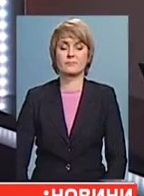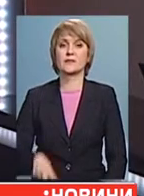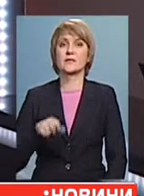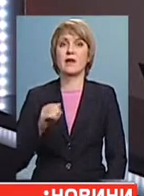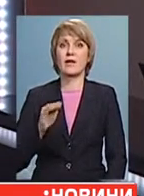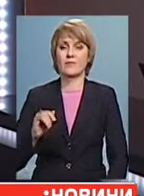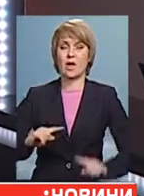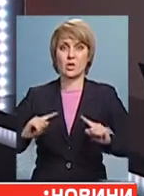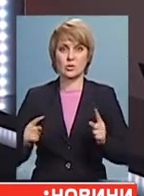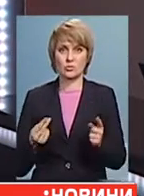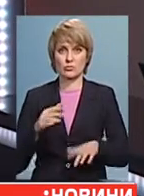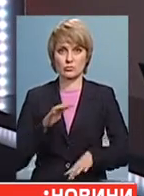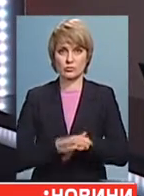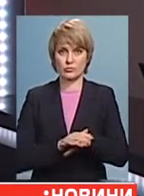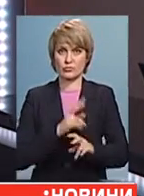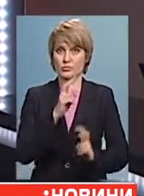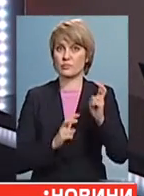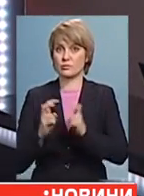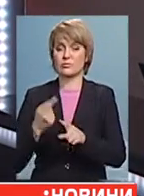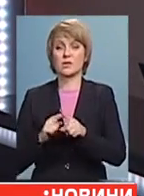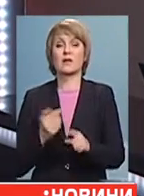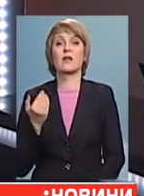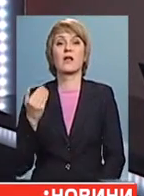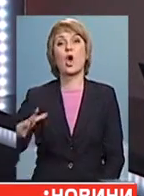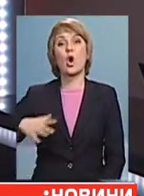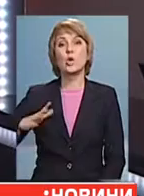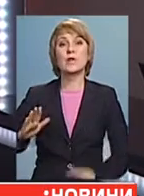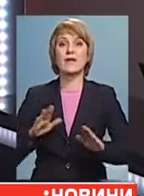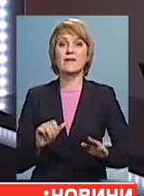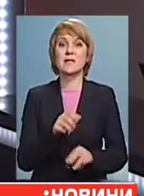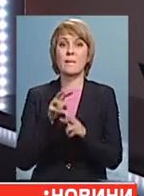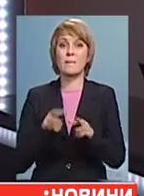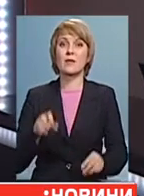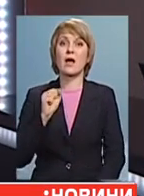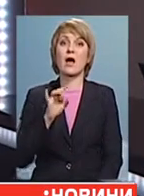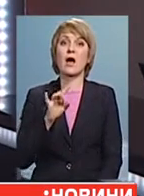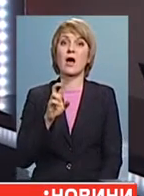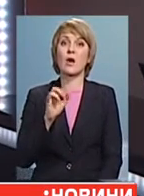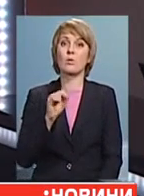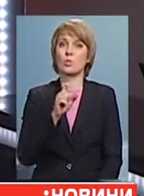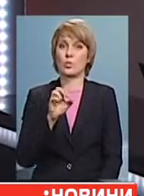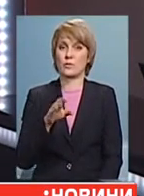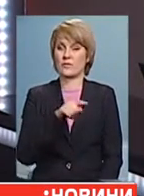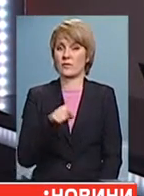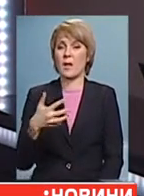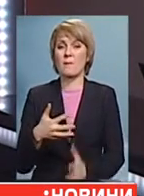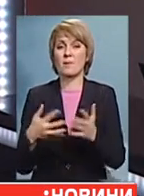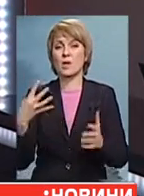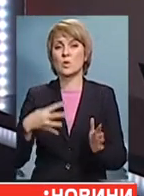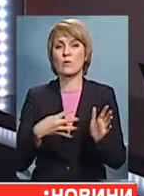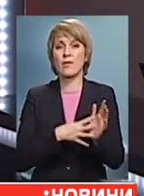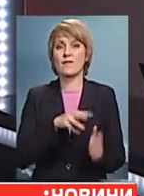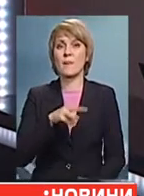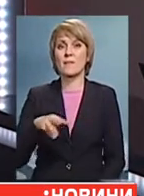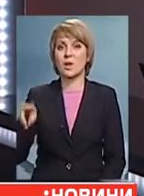В Латвії арештовані рахунки підприємств, до яких має стосунок колишній віце-прем'єр Сергій Арбузов. На них більш як 49 мільйонів